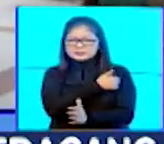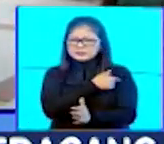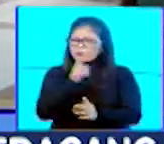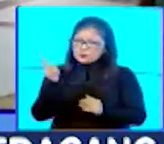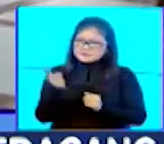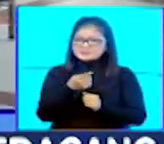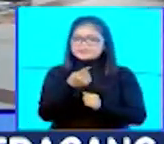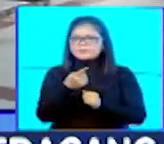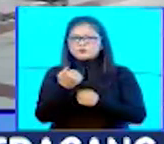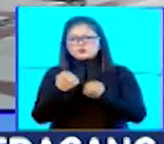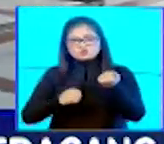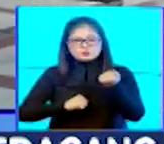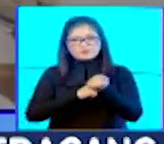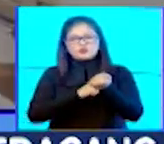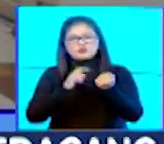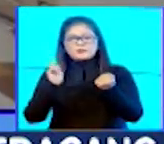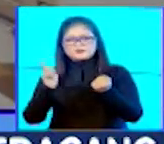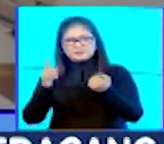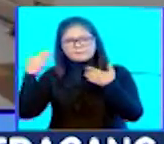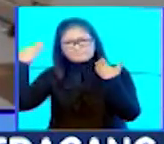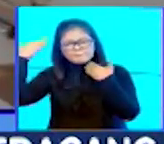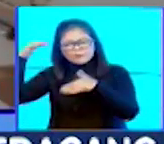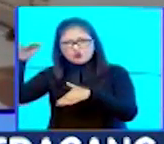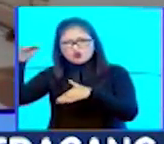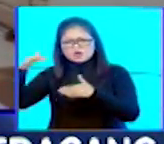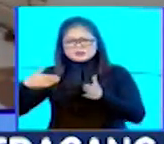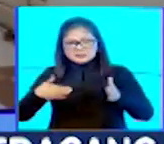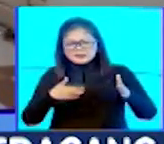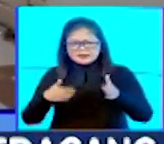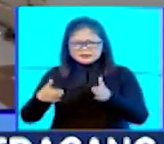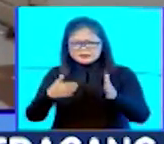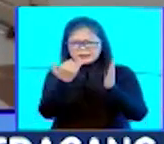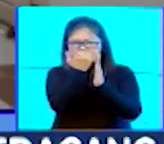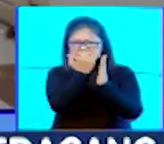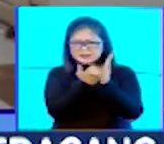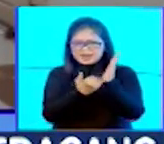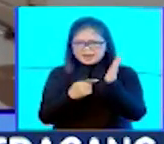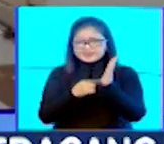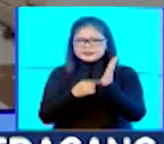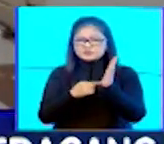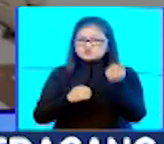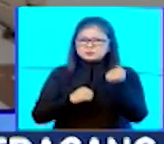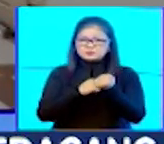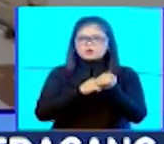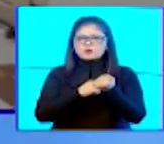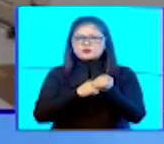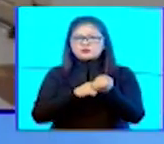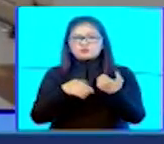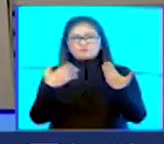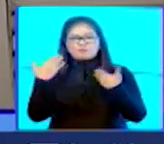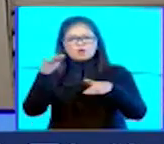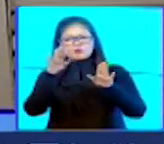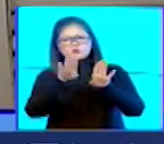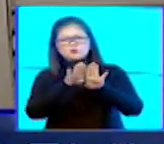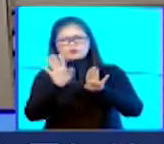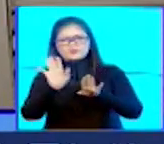belanja mendukung ketentuan wajib vaksinasi itu dengan harapan supaya tidak terjadi lagi penutupan-penutupan yang tiba-tiba